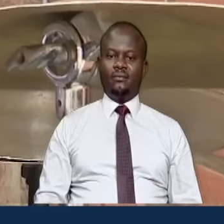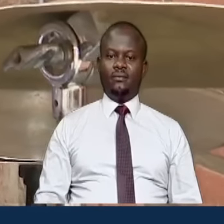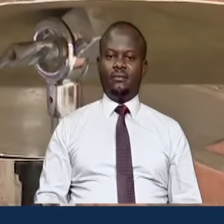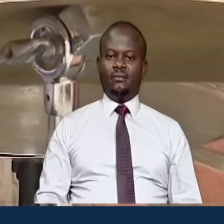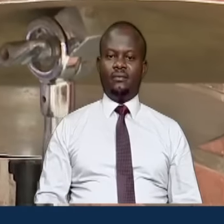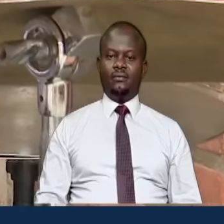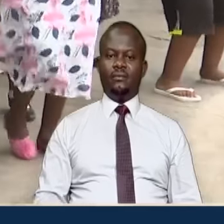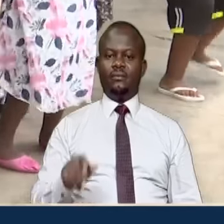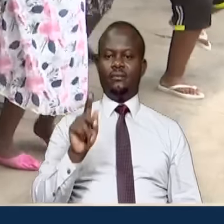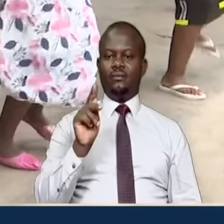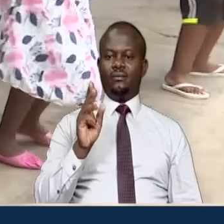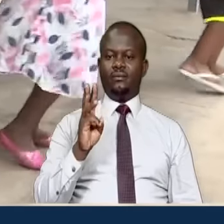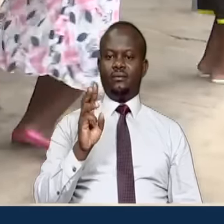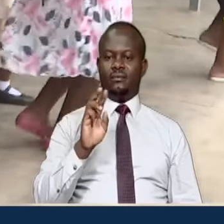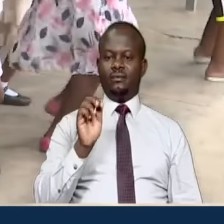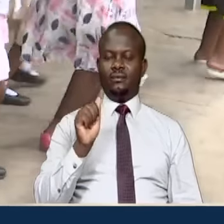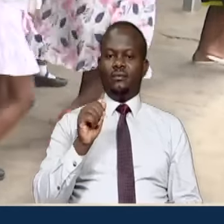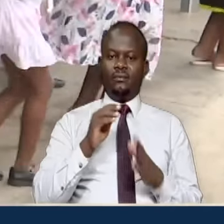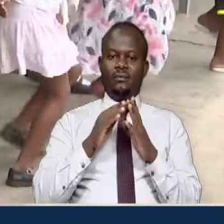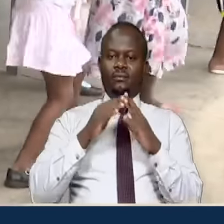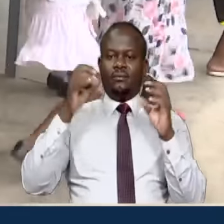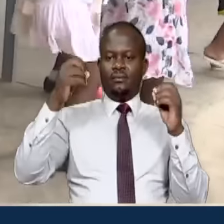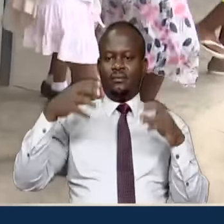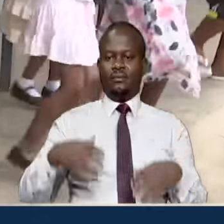Kwizera Bosco mu mujyi wa Kigali.